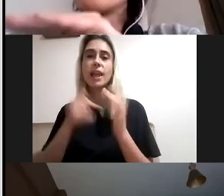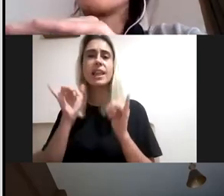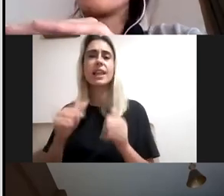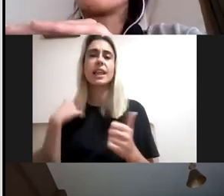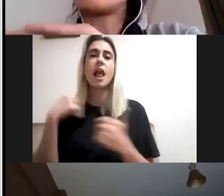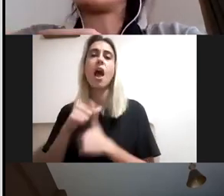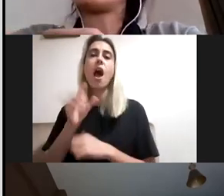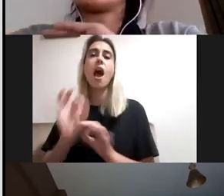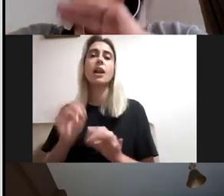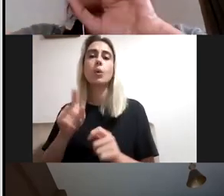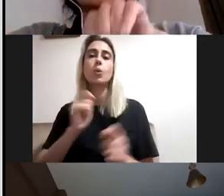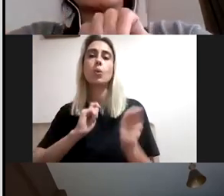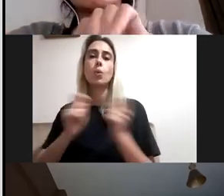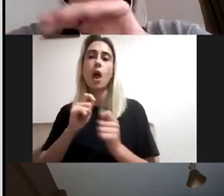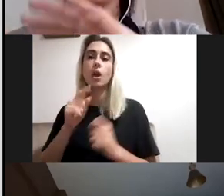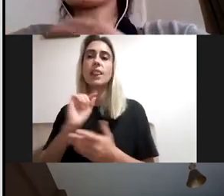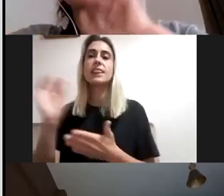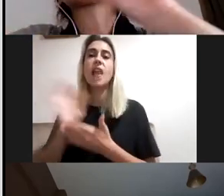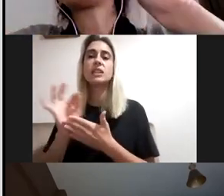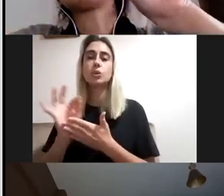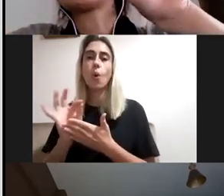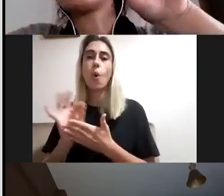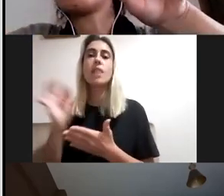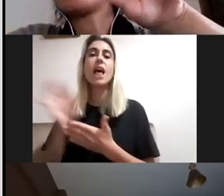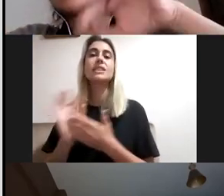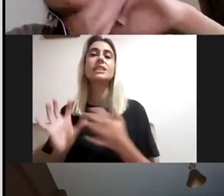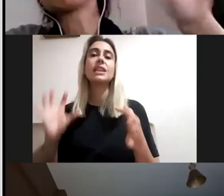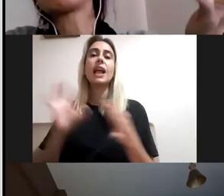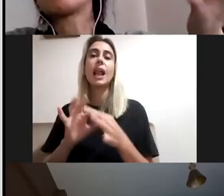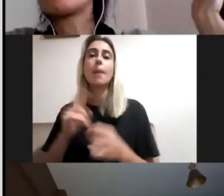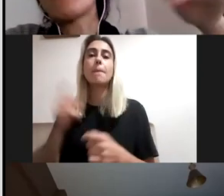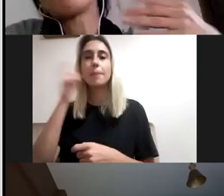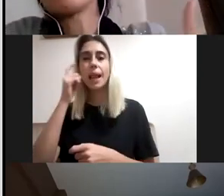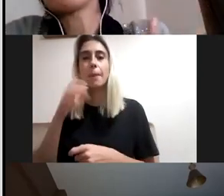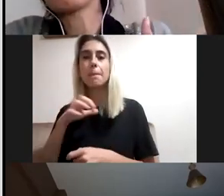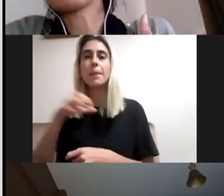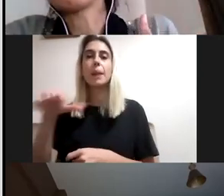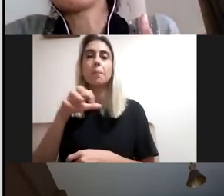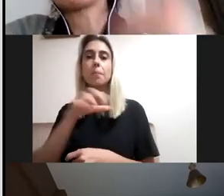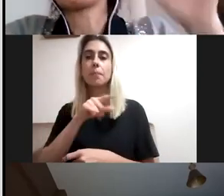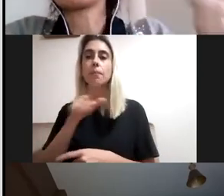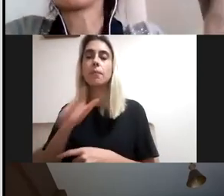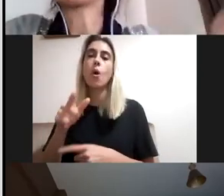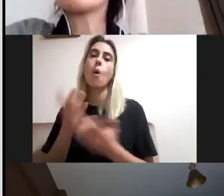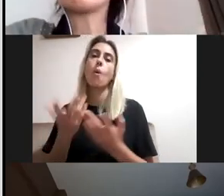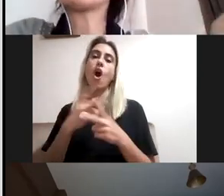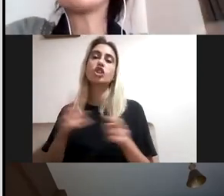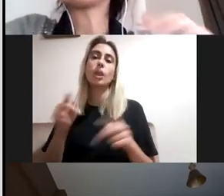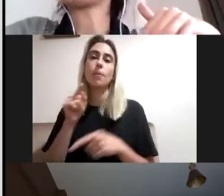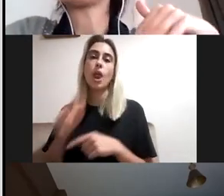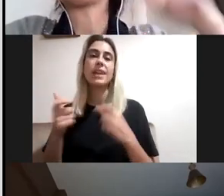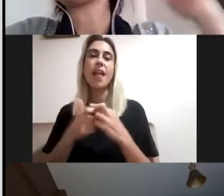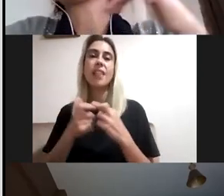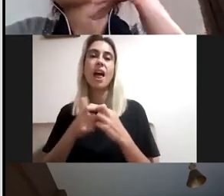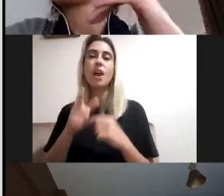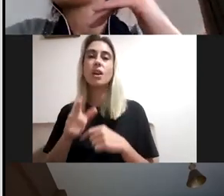şeyi kullanıyor. Yani yazıyı yazıyor, yazıyla ilgili bilgili birimler, yani bizim açımızdan öyle mesela rektörlük yazıyor, ilgili